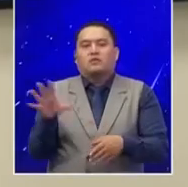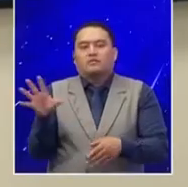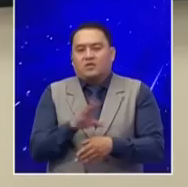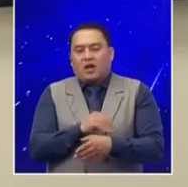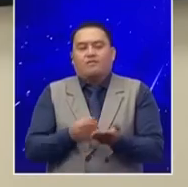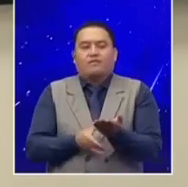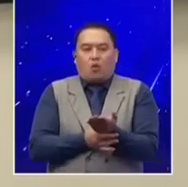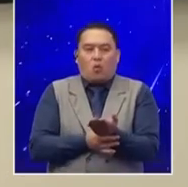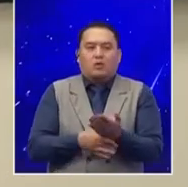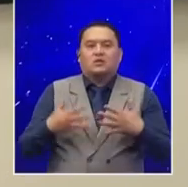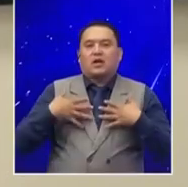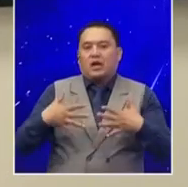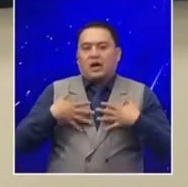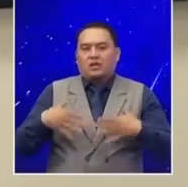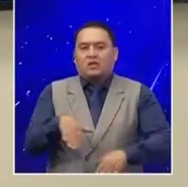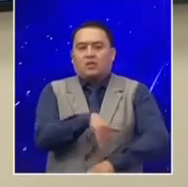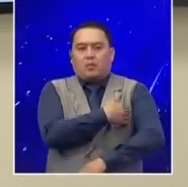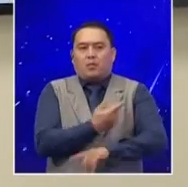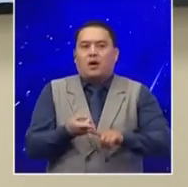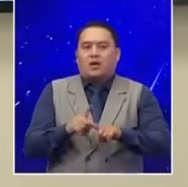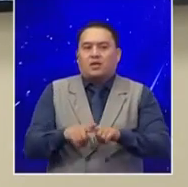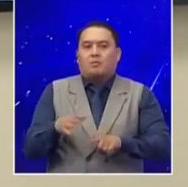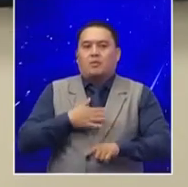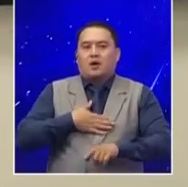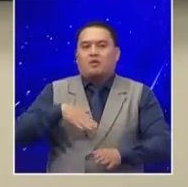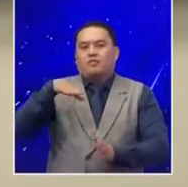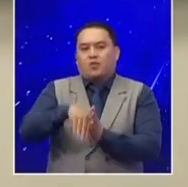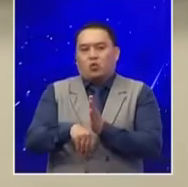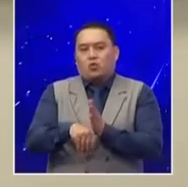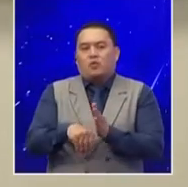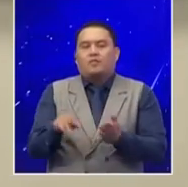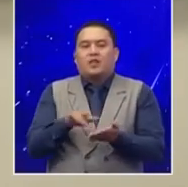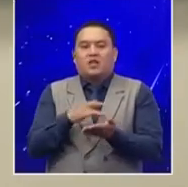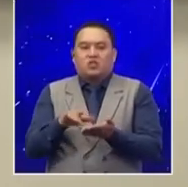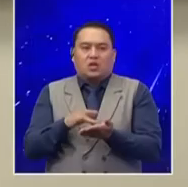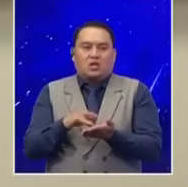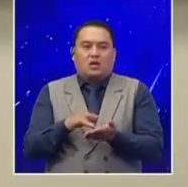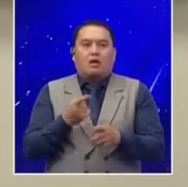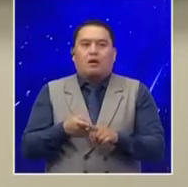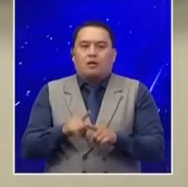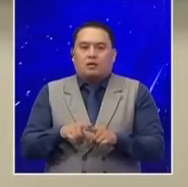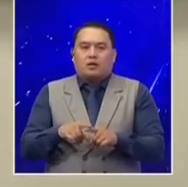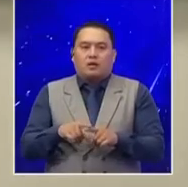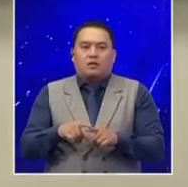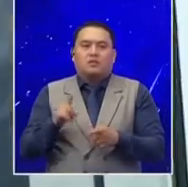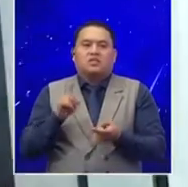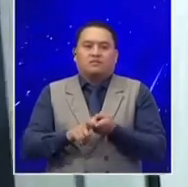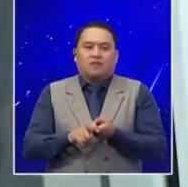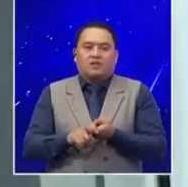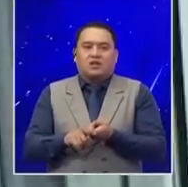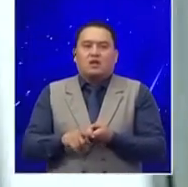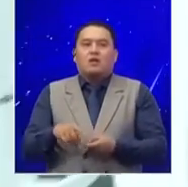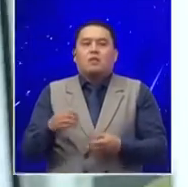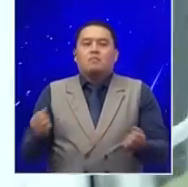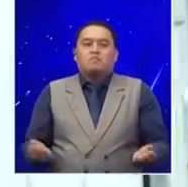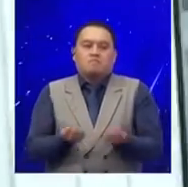частота дыхания и температура. По этим данным будут вбиваться в планшеты Это минимизирует контакт врачей. Помочь врачу